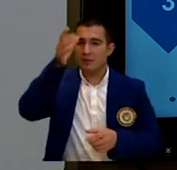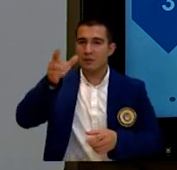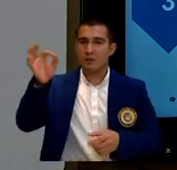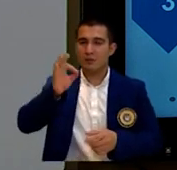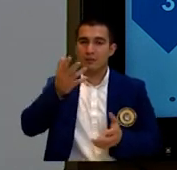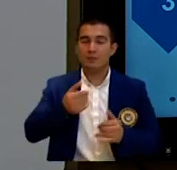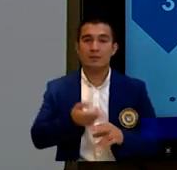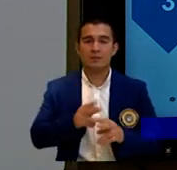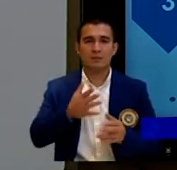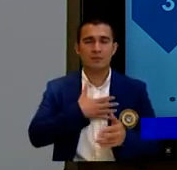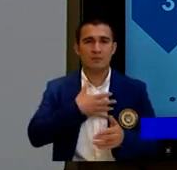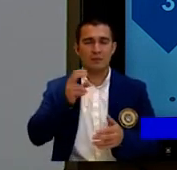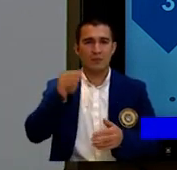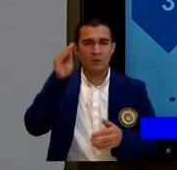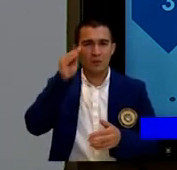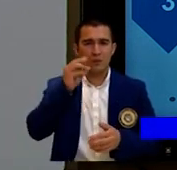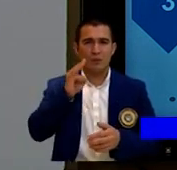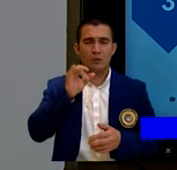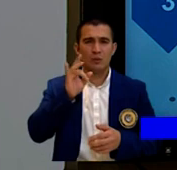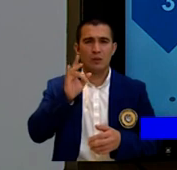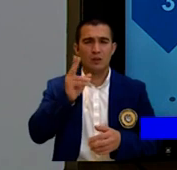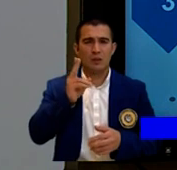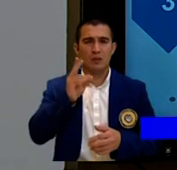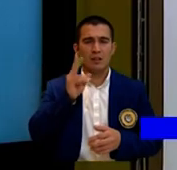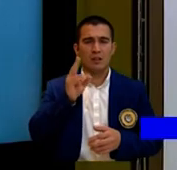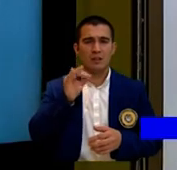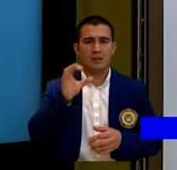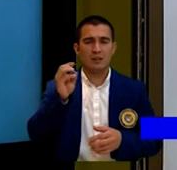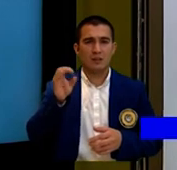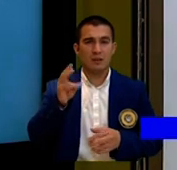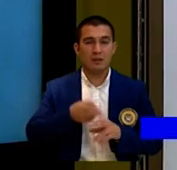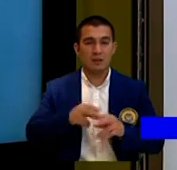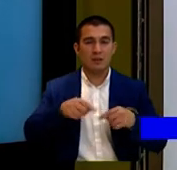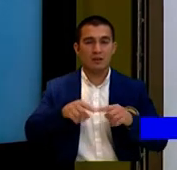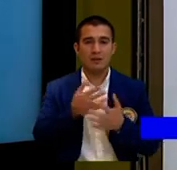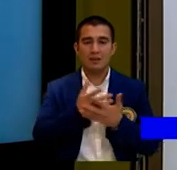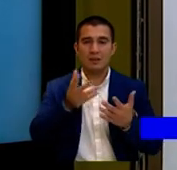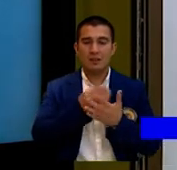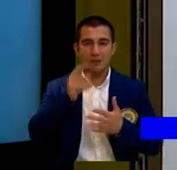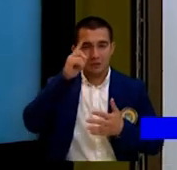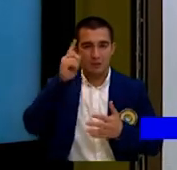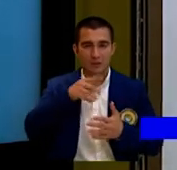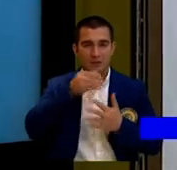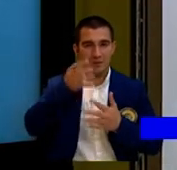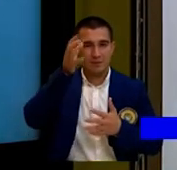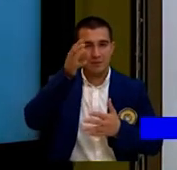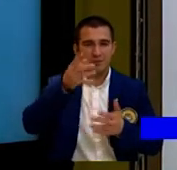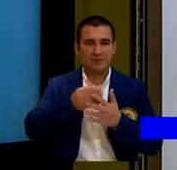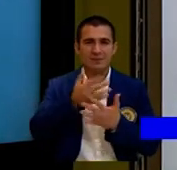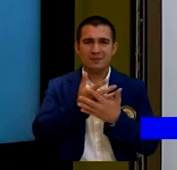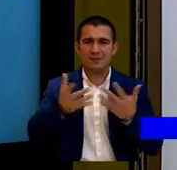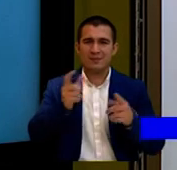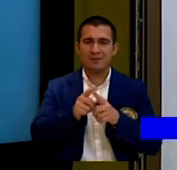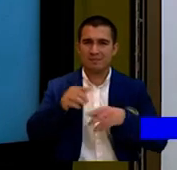siz Turkistondagi 19-asr oxiri 20-asr boshlarida ilm-fanning rivojlanishi, adabiyot,